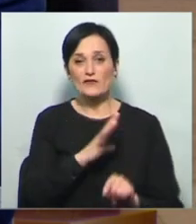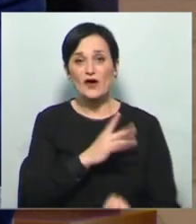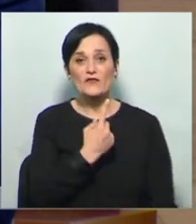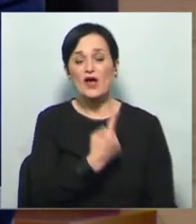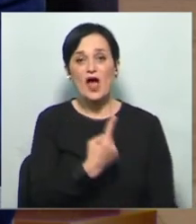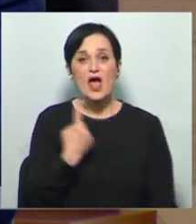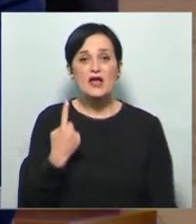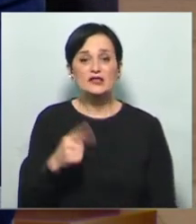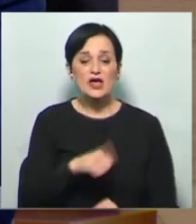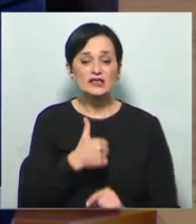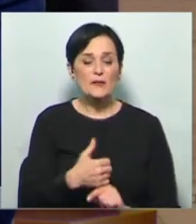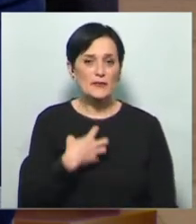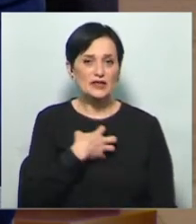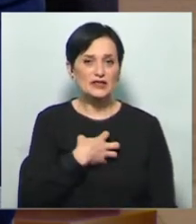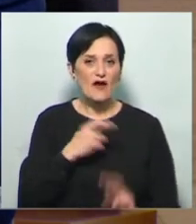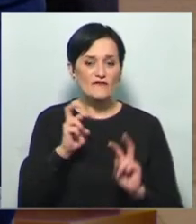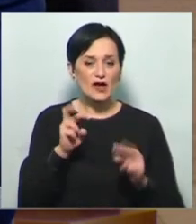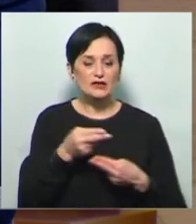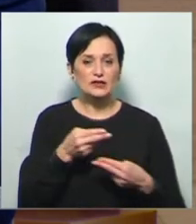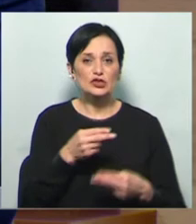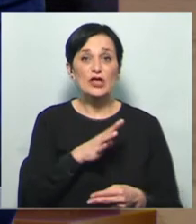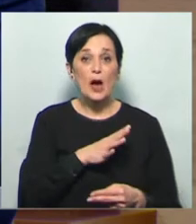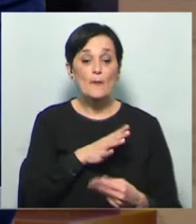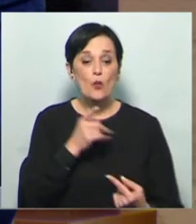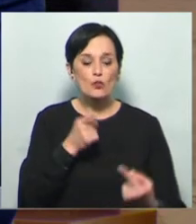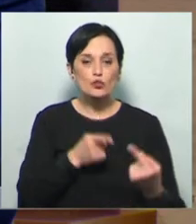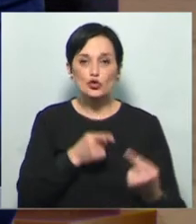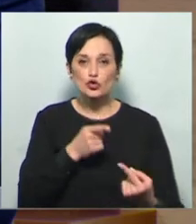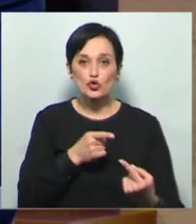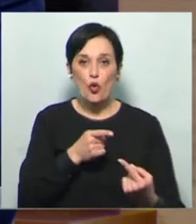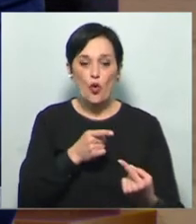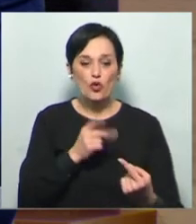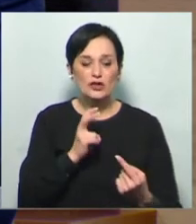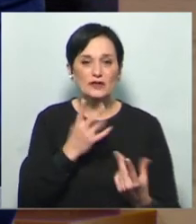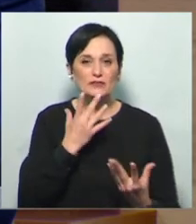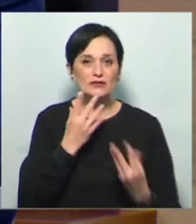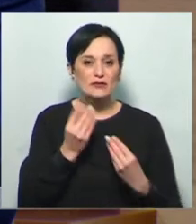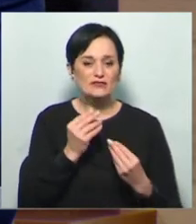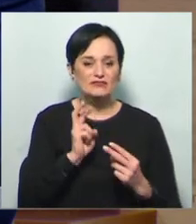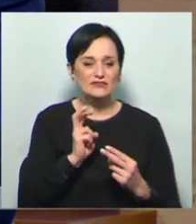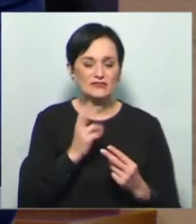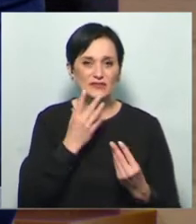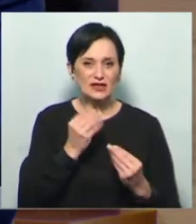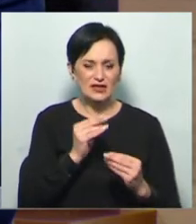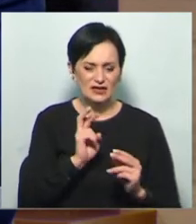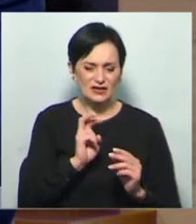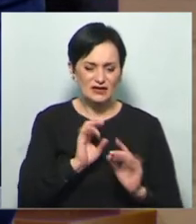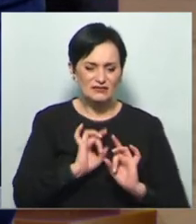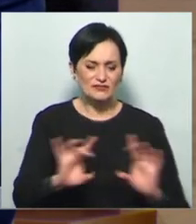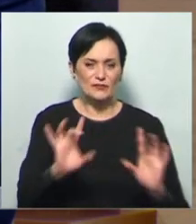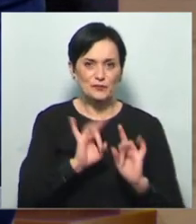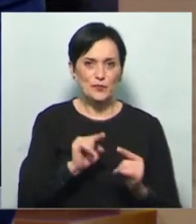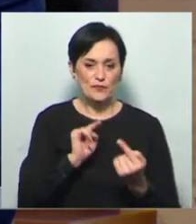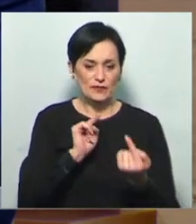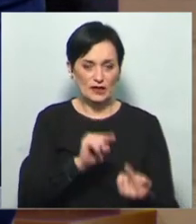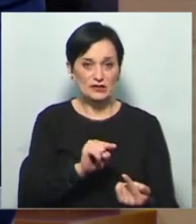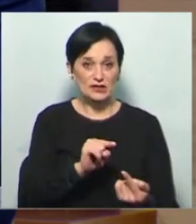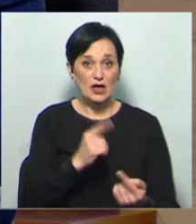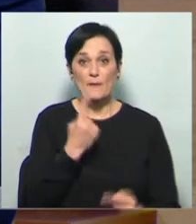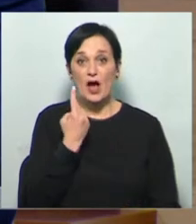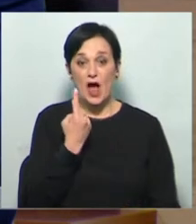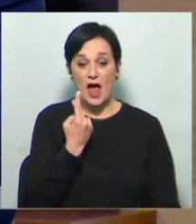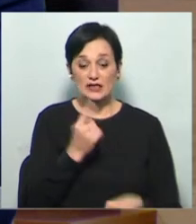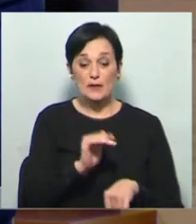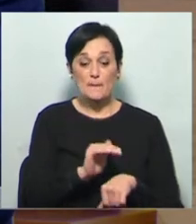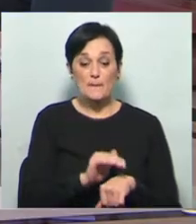ერთ-ერთი მთავარი თემა იყო სწორედ ბრძოლა ფეიქ ნიუსების მიხედვით. და ერთ ფაქტს